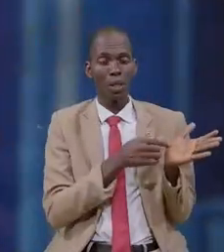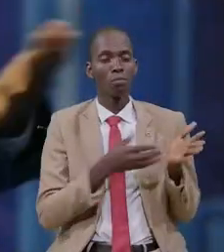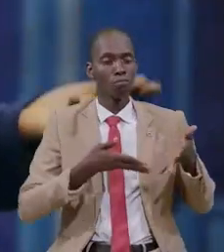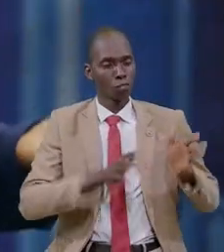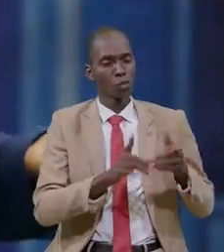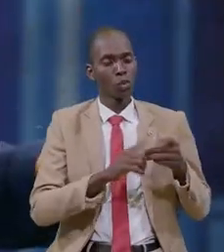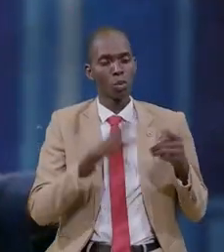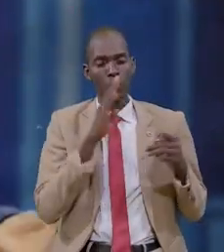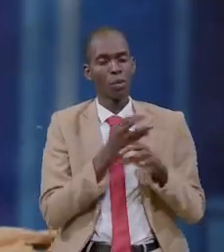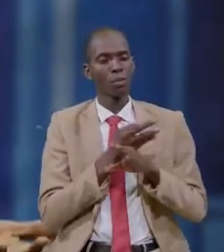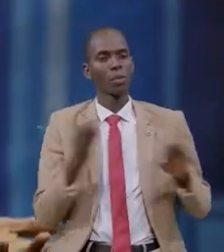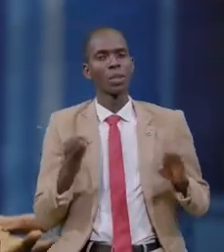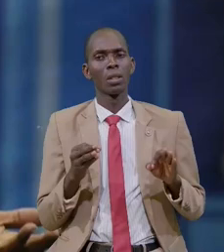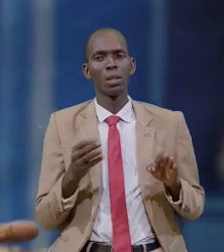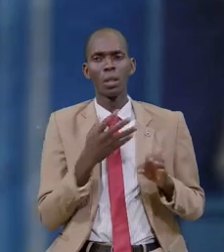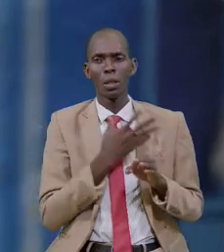attendez,